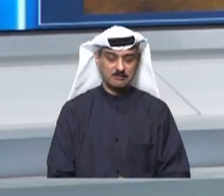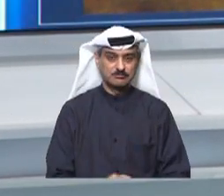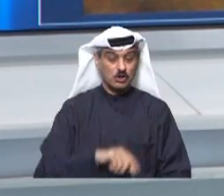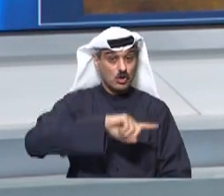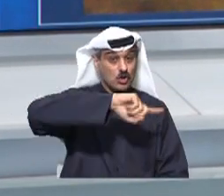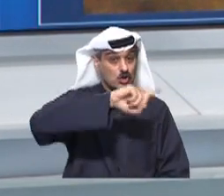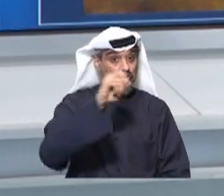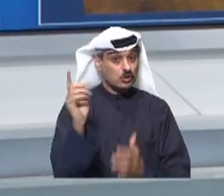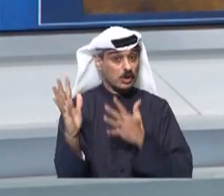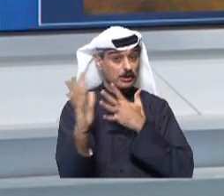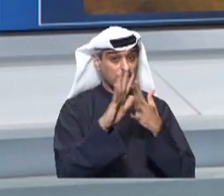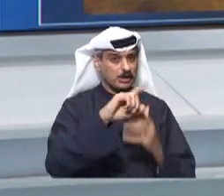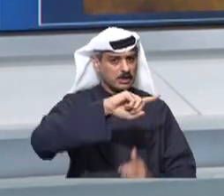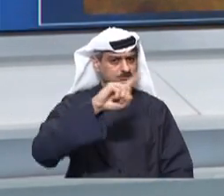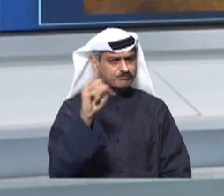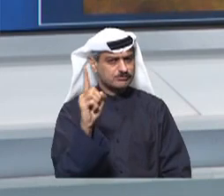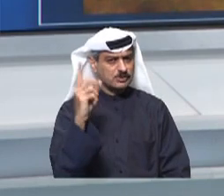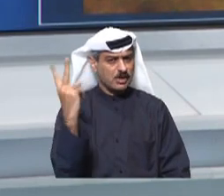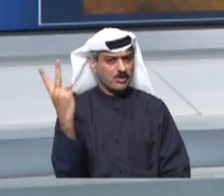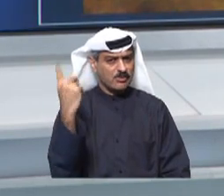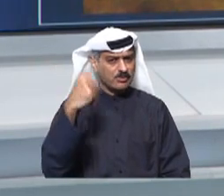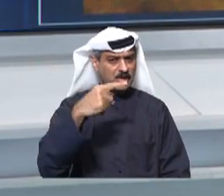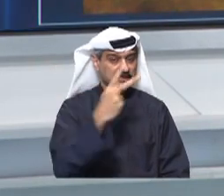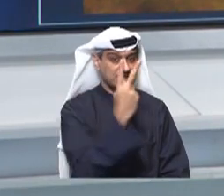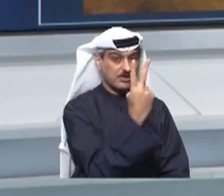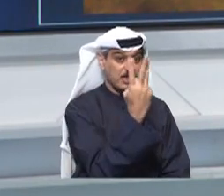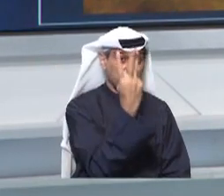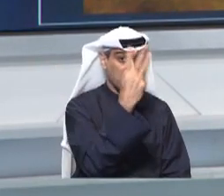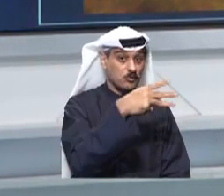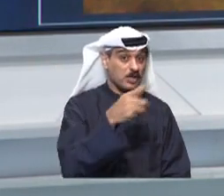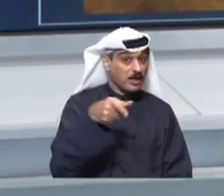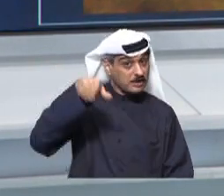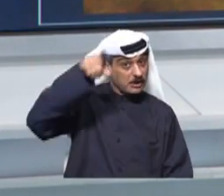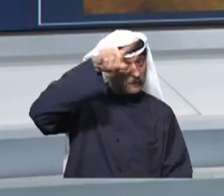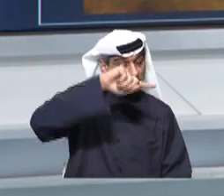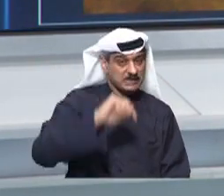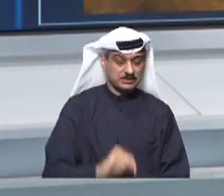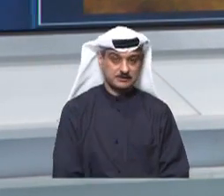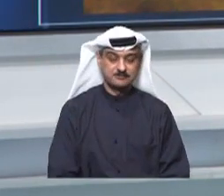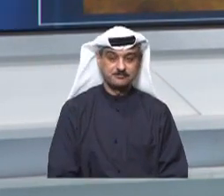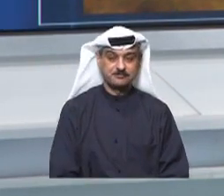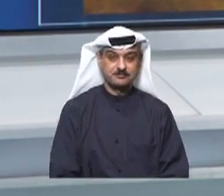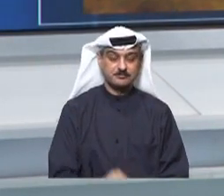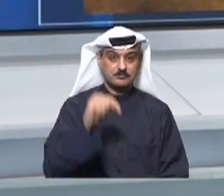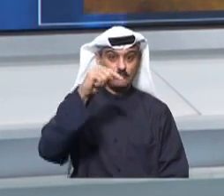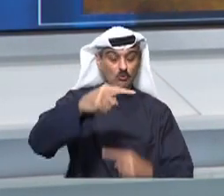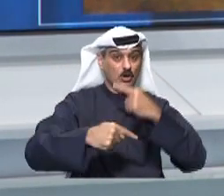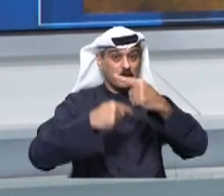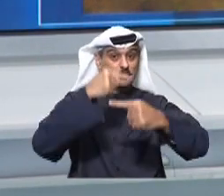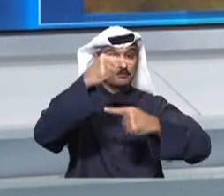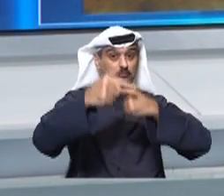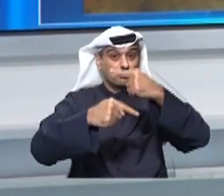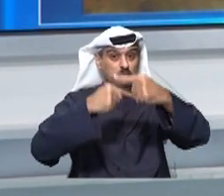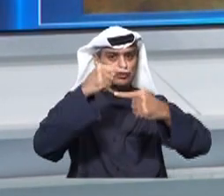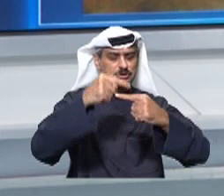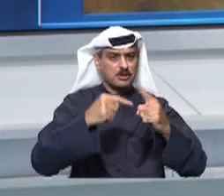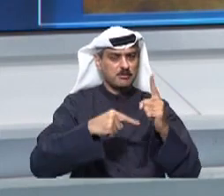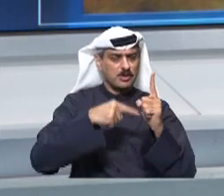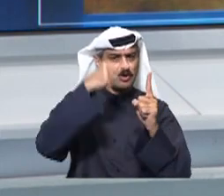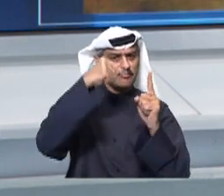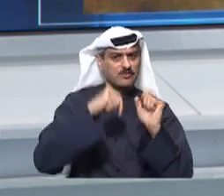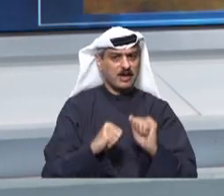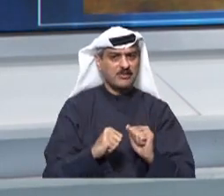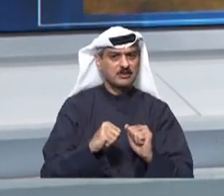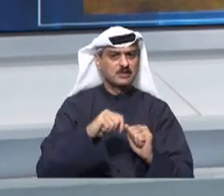تصل في صباح يوم الغد ما بين 12 إلى 32 كيلومتر في الساعة، وراح تستمر معنا أيضا بذات المعدلات في منتصف